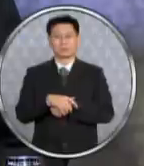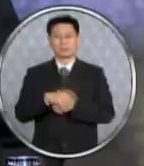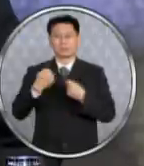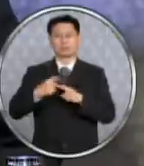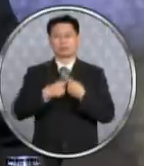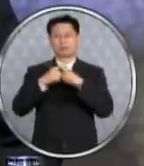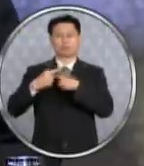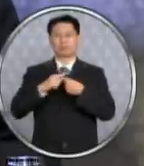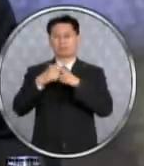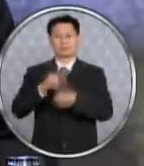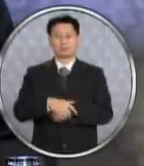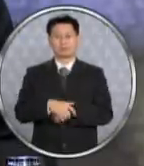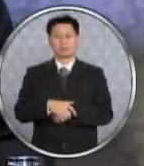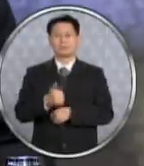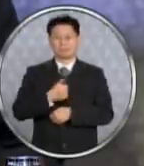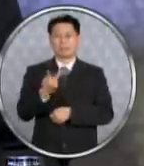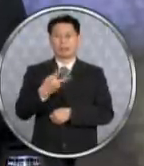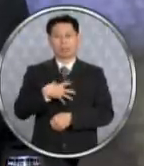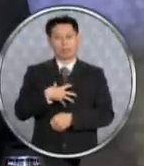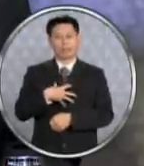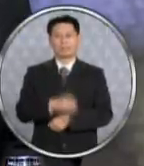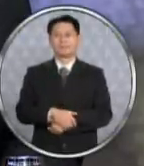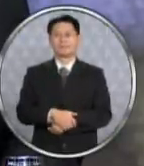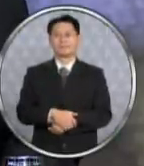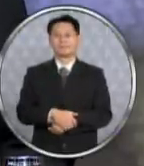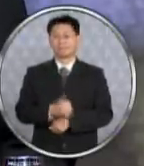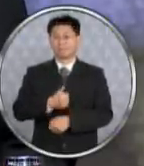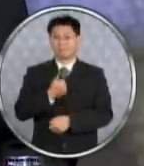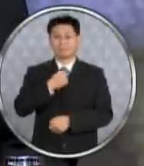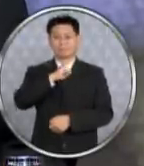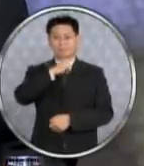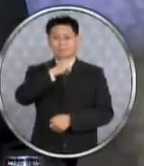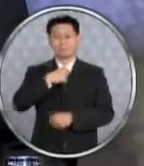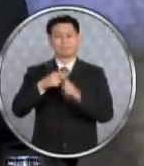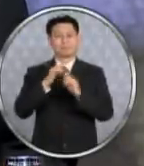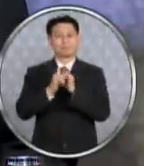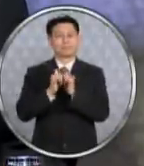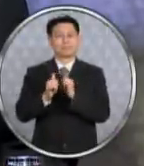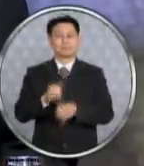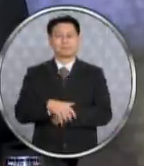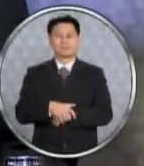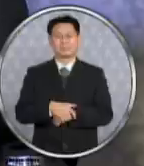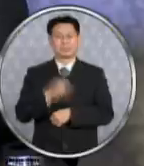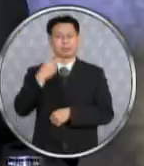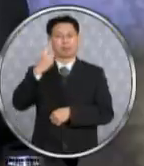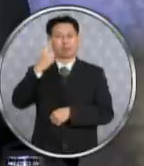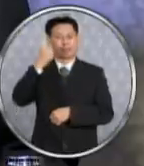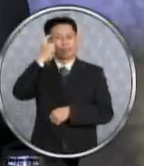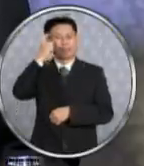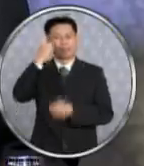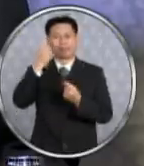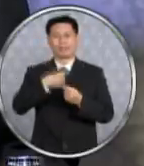的在争吵，你们都非常累了。其实台湾的人民更感觉到